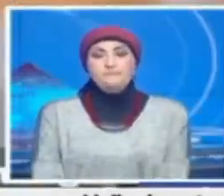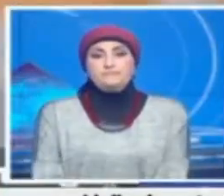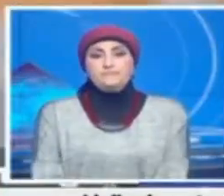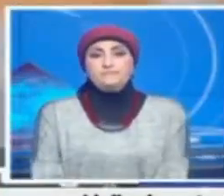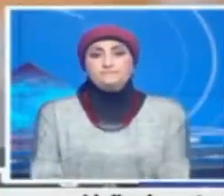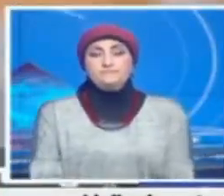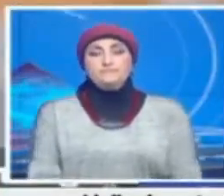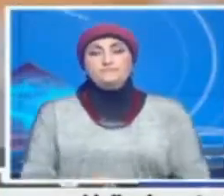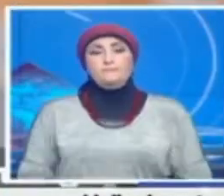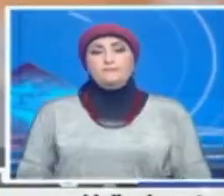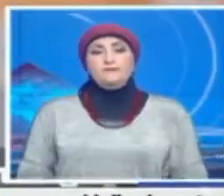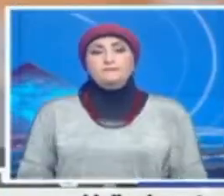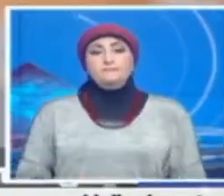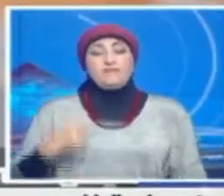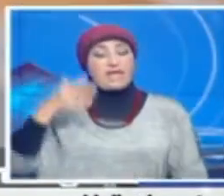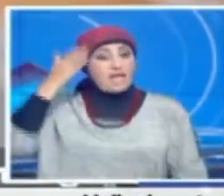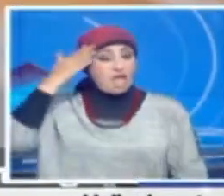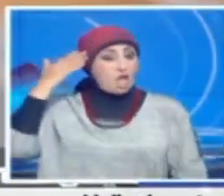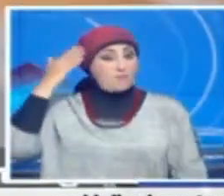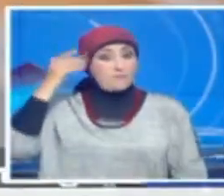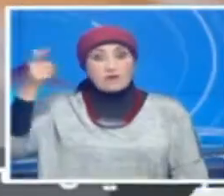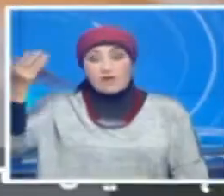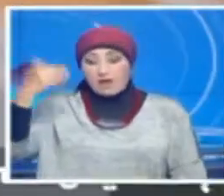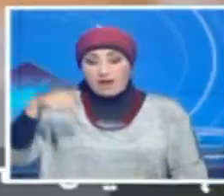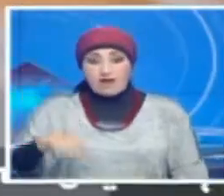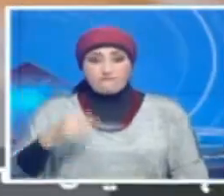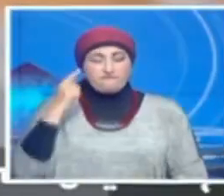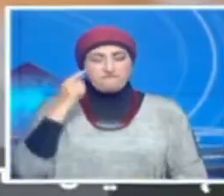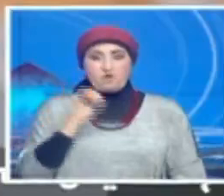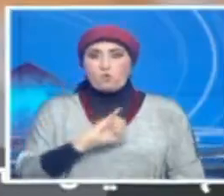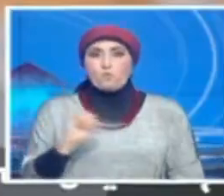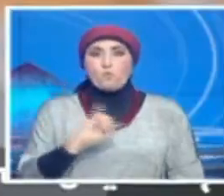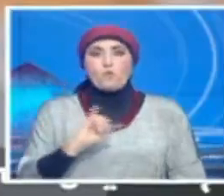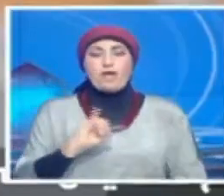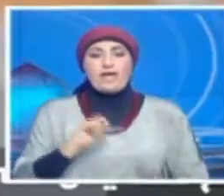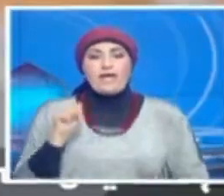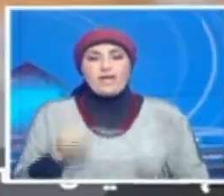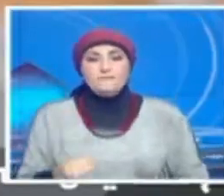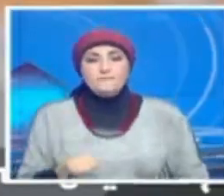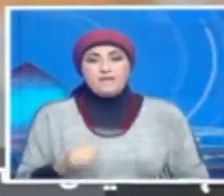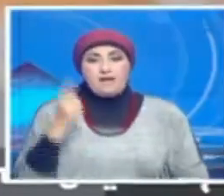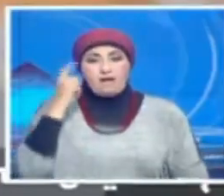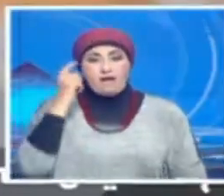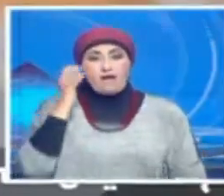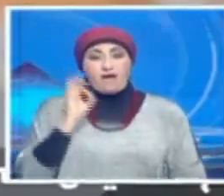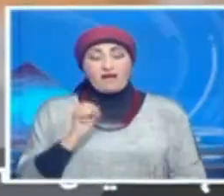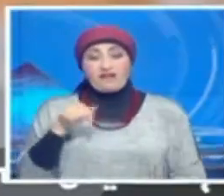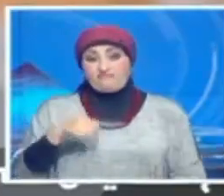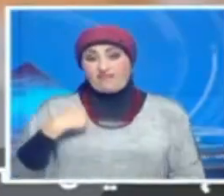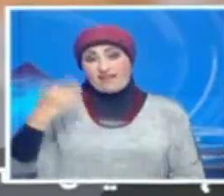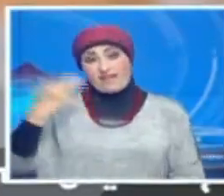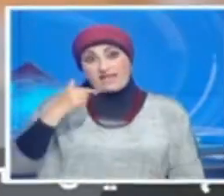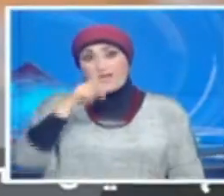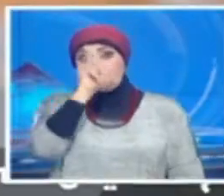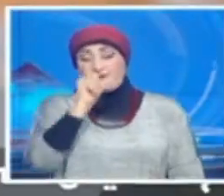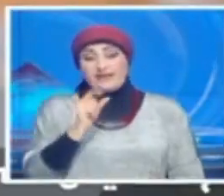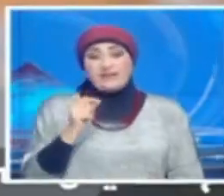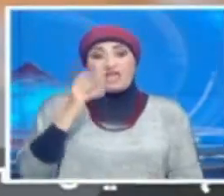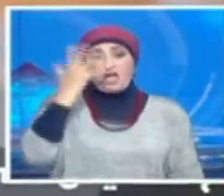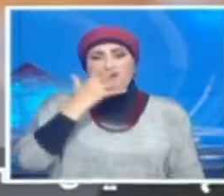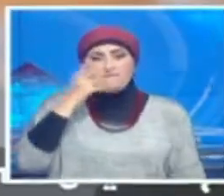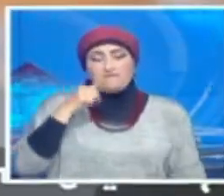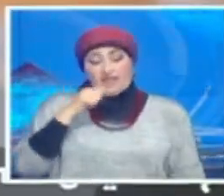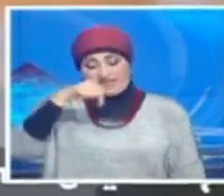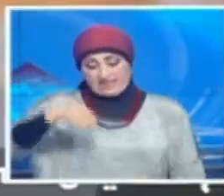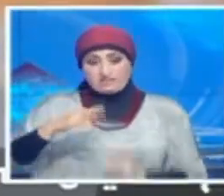What we have experienced and seen in this center, I never thought it is in Africa, but I have seen that the